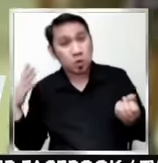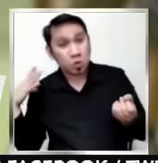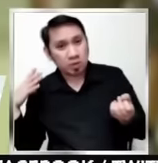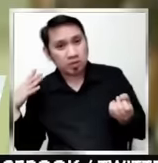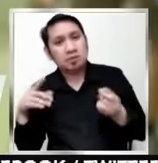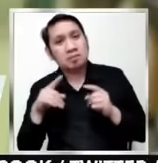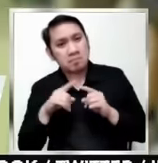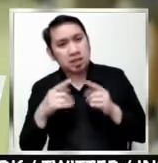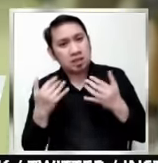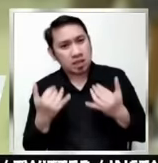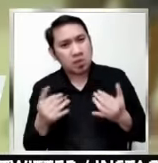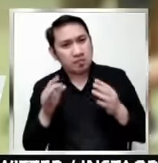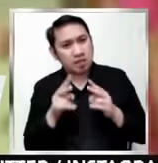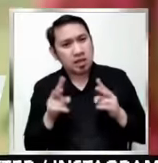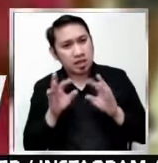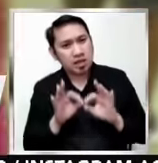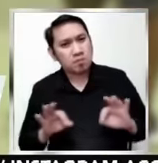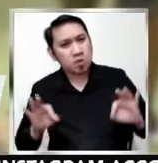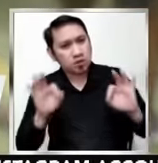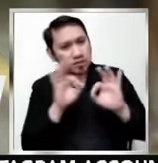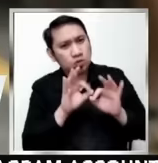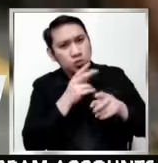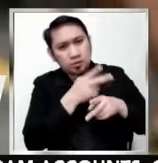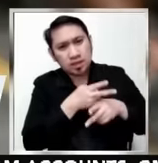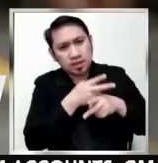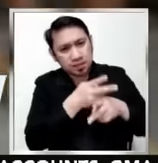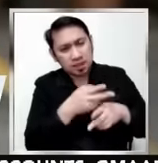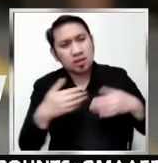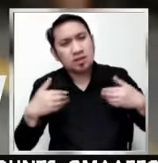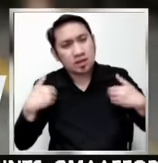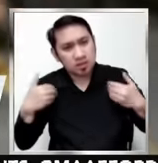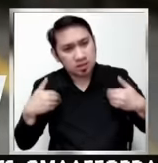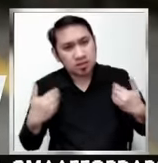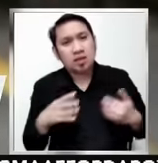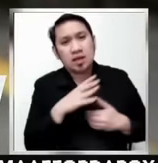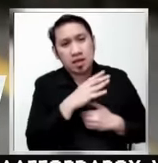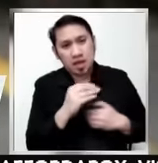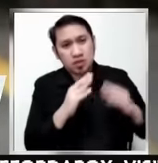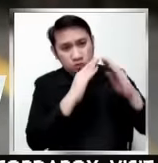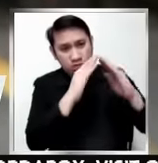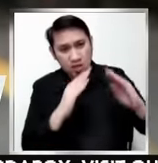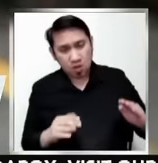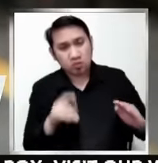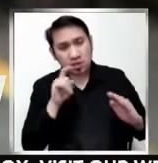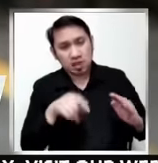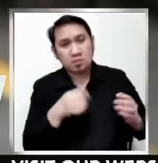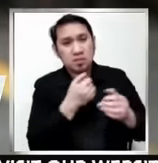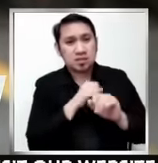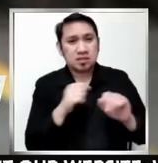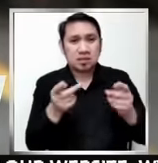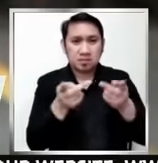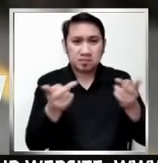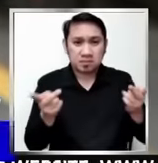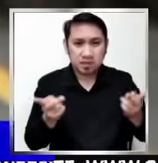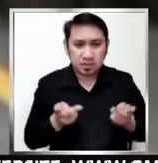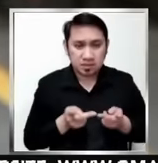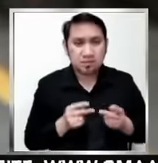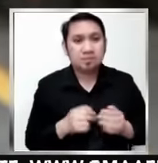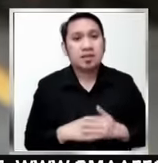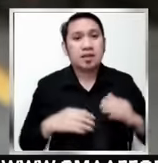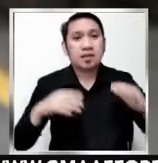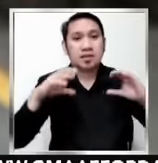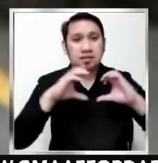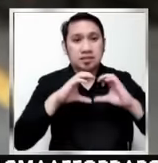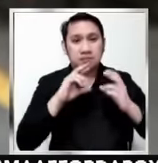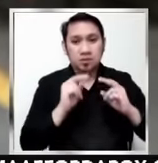kakalinga at mangangalaga sa mga bata at masigurong ang tahanan ay isang ligtas sa lugar para sa kanila. Para sa GMA Integrated